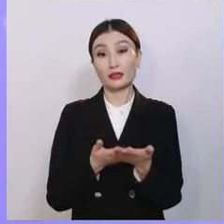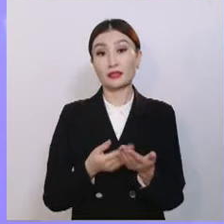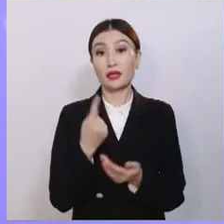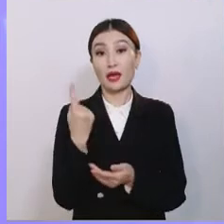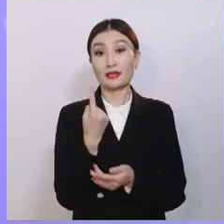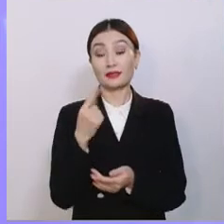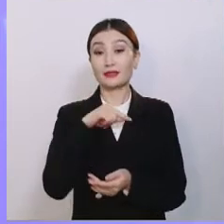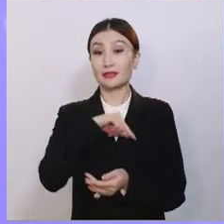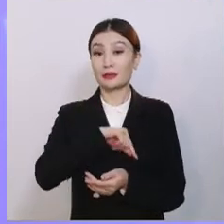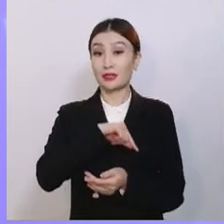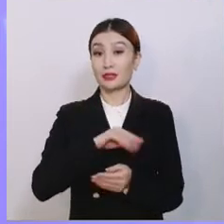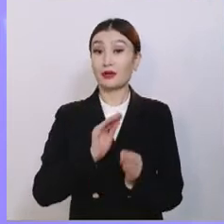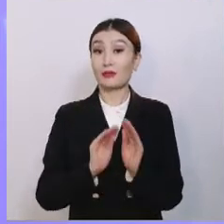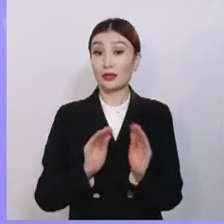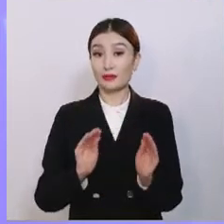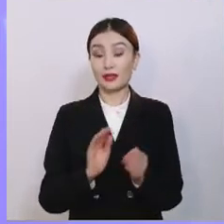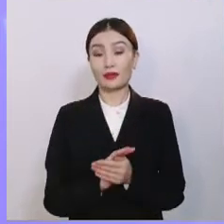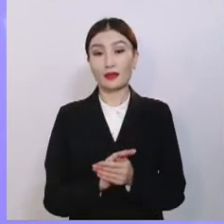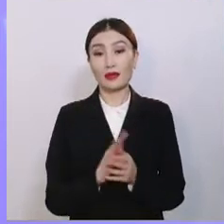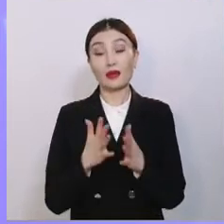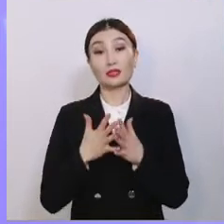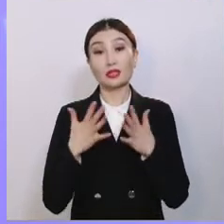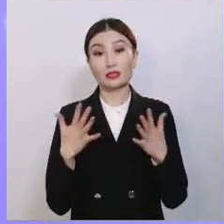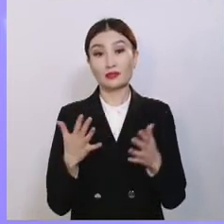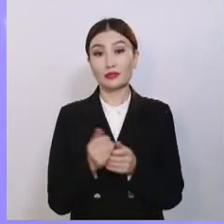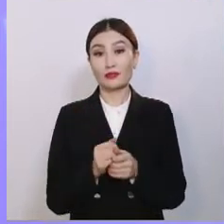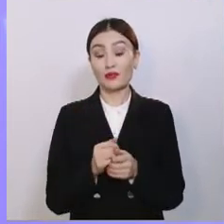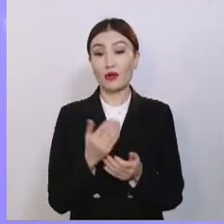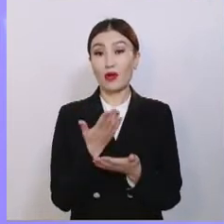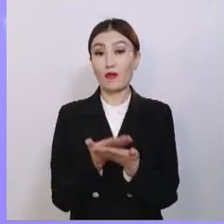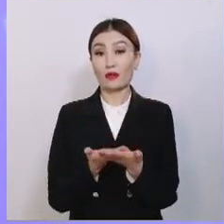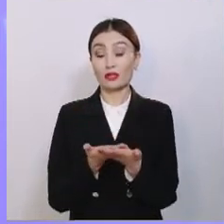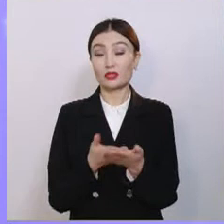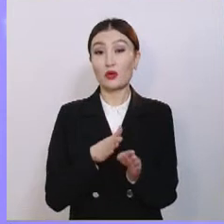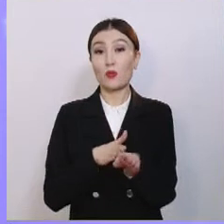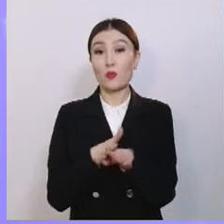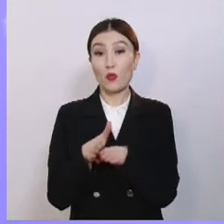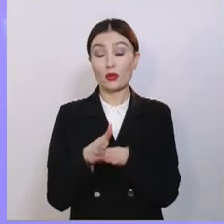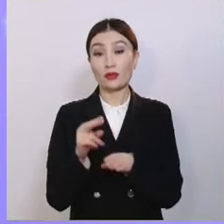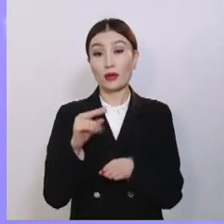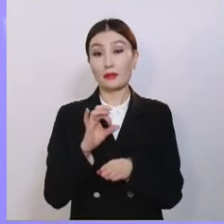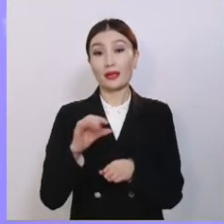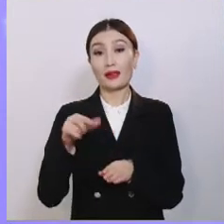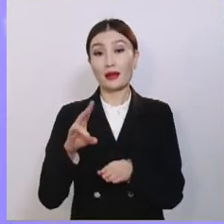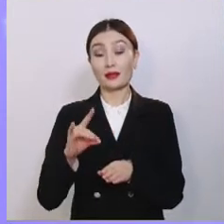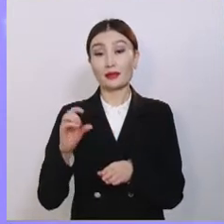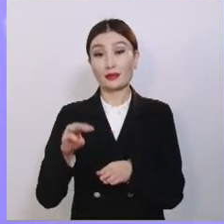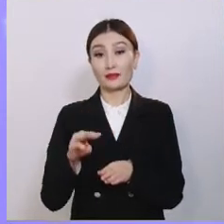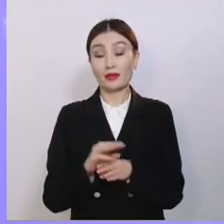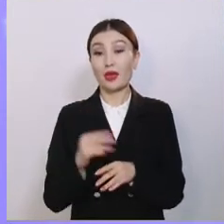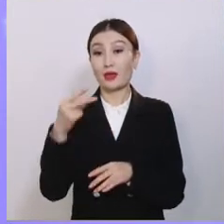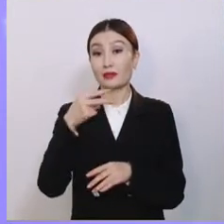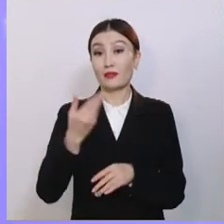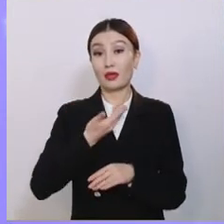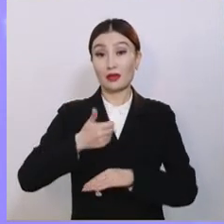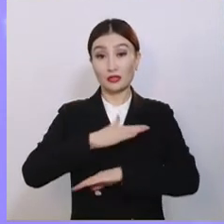из признаков предмета, чаще всего выражено полным прилагательным. Тема